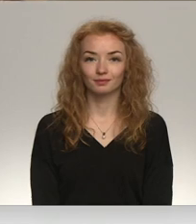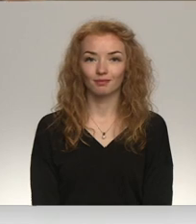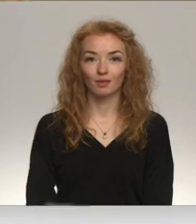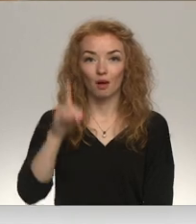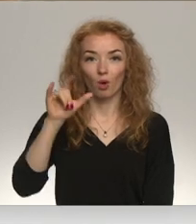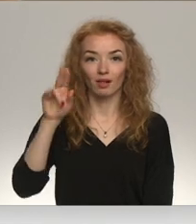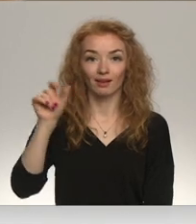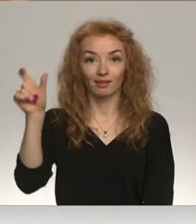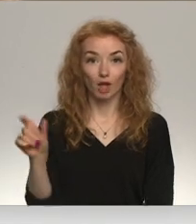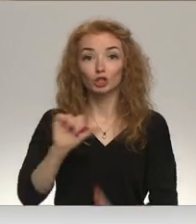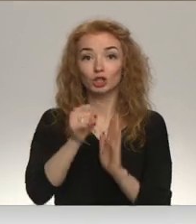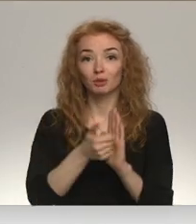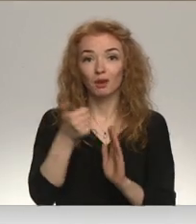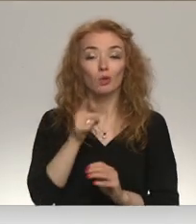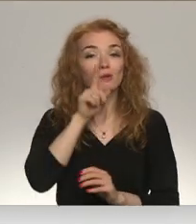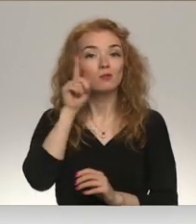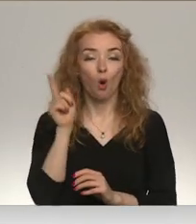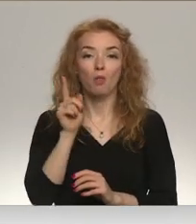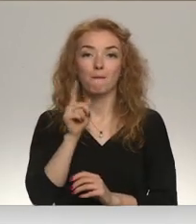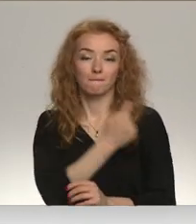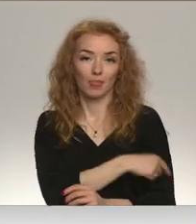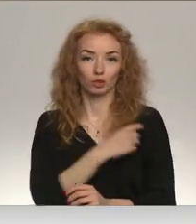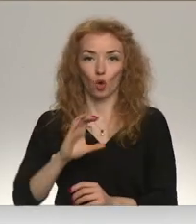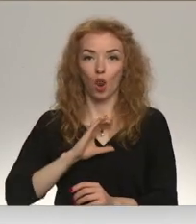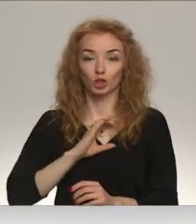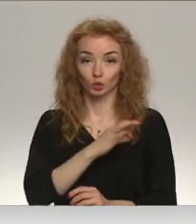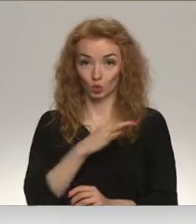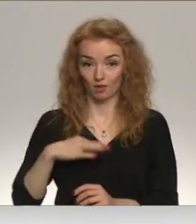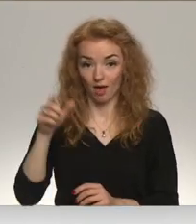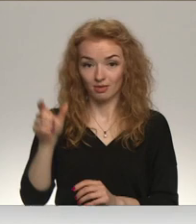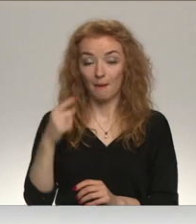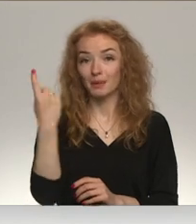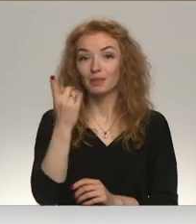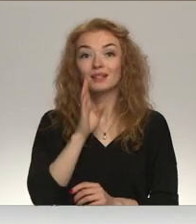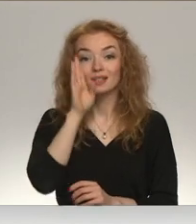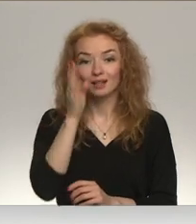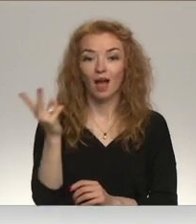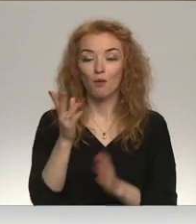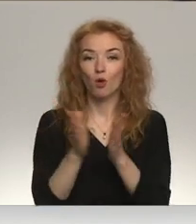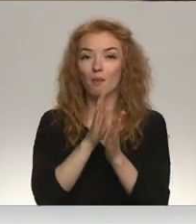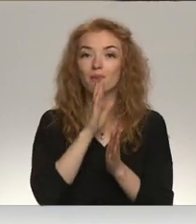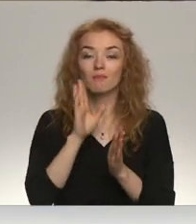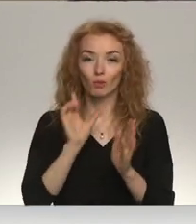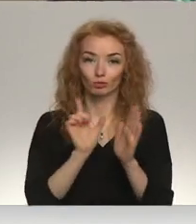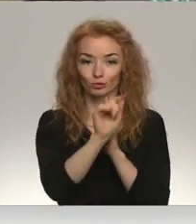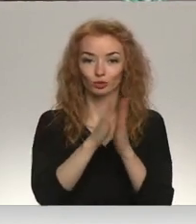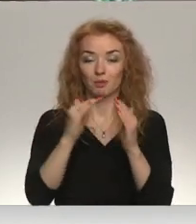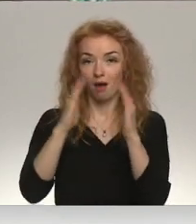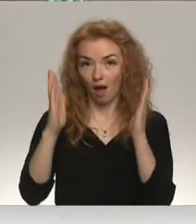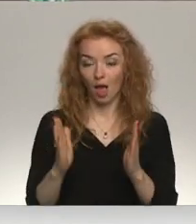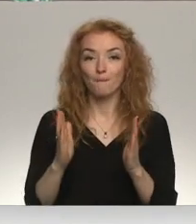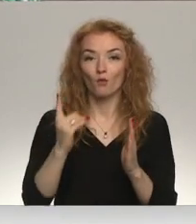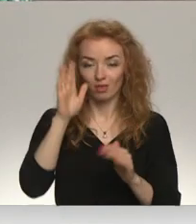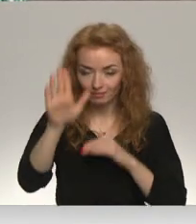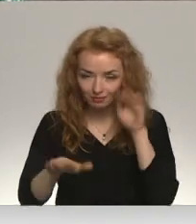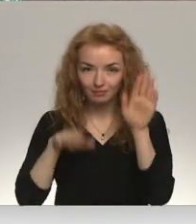Polīna ir 16 gadus jauna medicīnas koledžas studente no Ukrainas. Pirmdienas rītā viņa ar mammu jau devusies atpakaļ uz mājām un priekšā diennakti ceļā